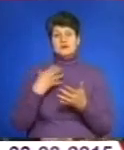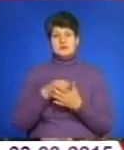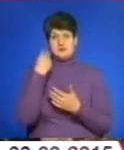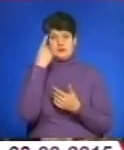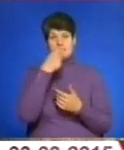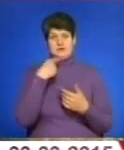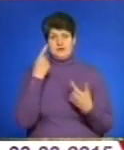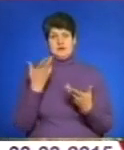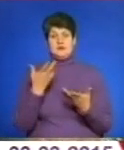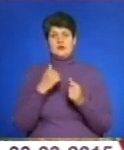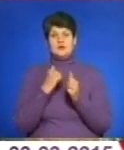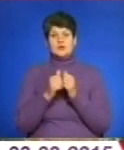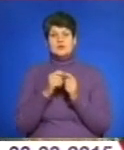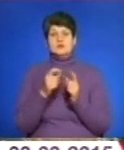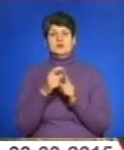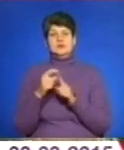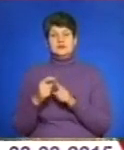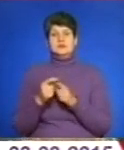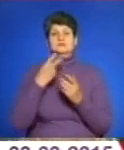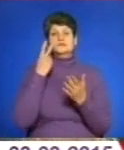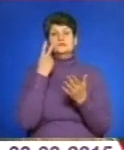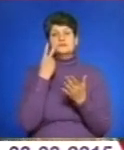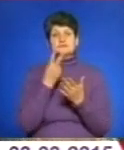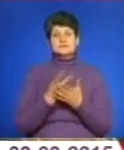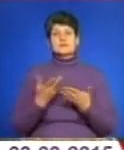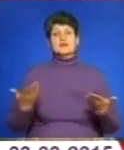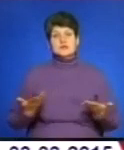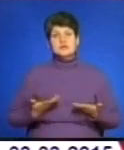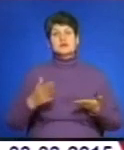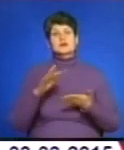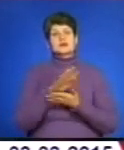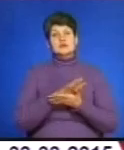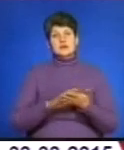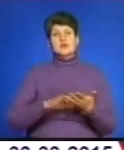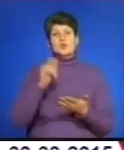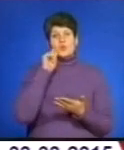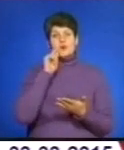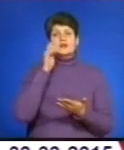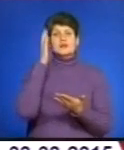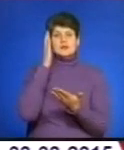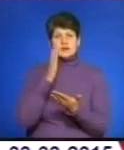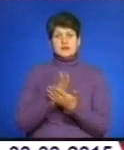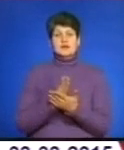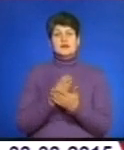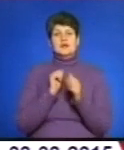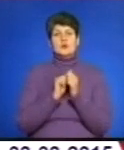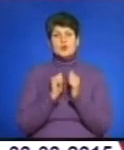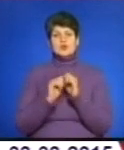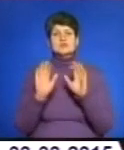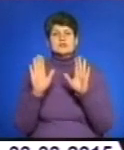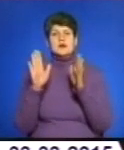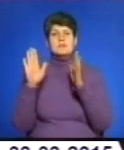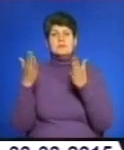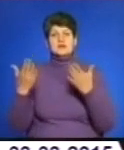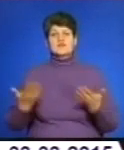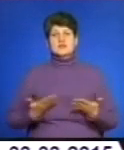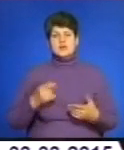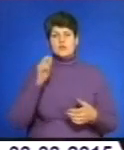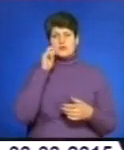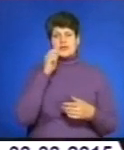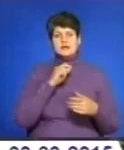за нами. На зустрічі панувала дружня атмосфера. Бійці розповідали про свій побут, пригадували кумедні історії, жартували,